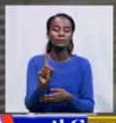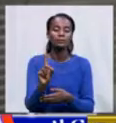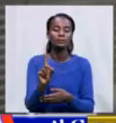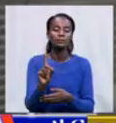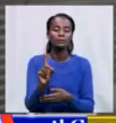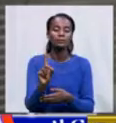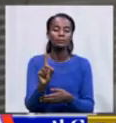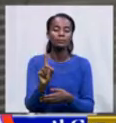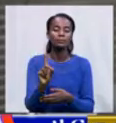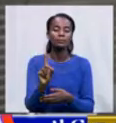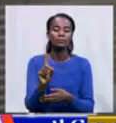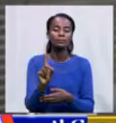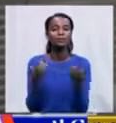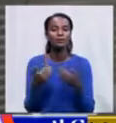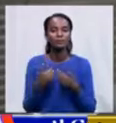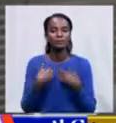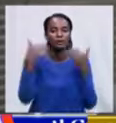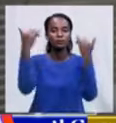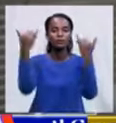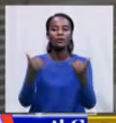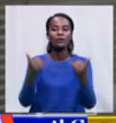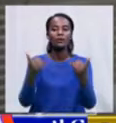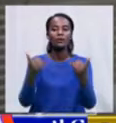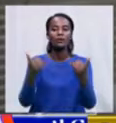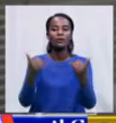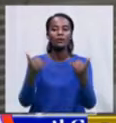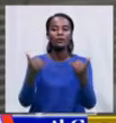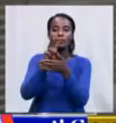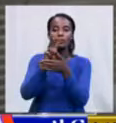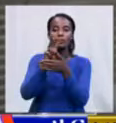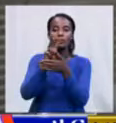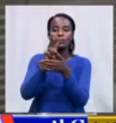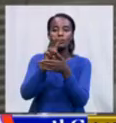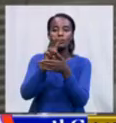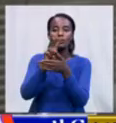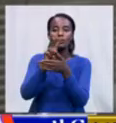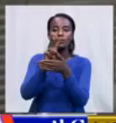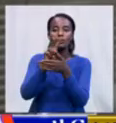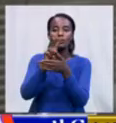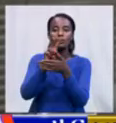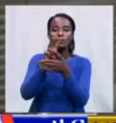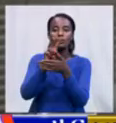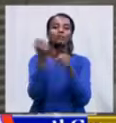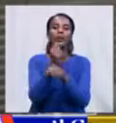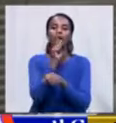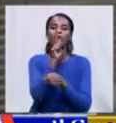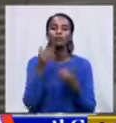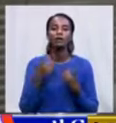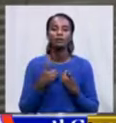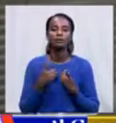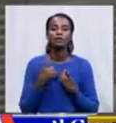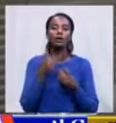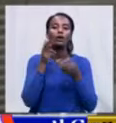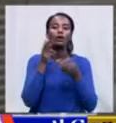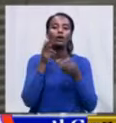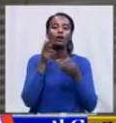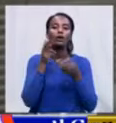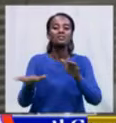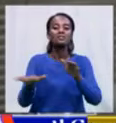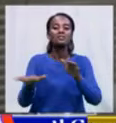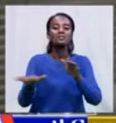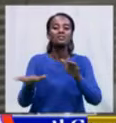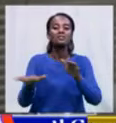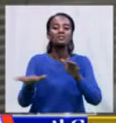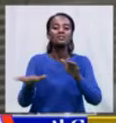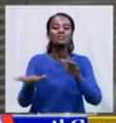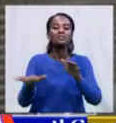ክልሎች ደግሞ ማድረግ ያለባቸው አሁን በቪዲዮ ኮንፈረንስ በየሳምንቱ እየተገናኘን እየሰራን ያለ ነው። ቶሎ ከስርስር መስጠት